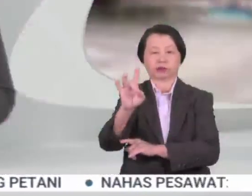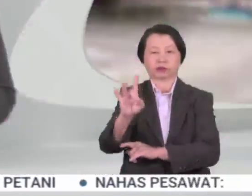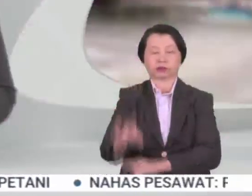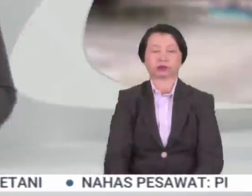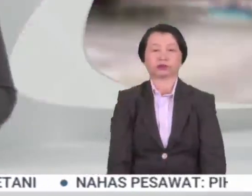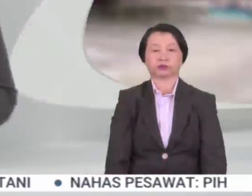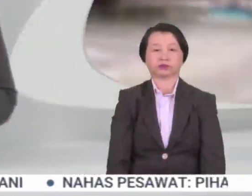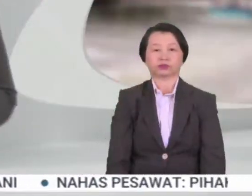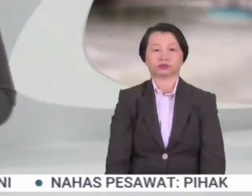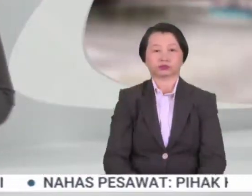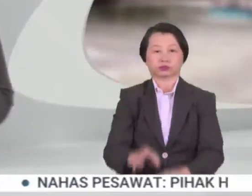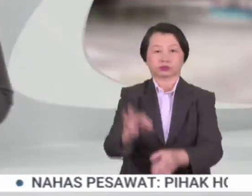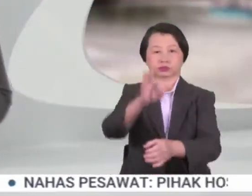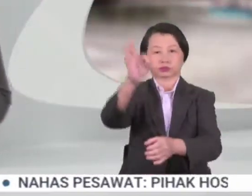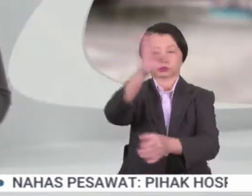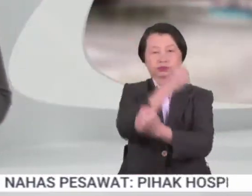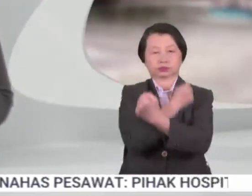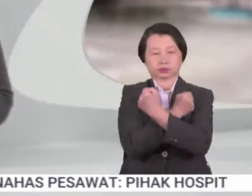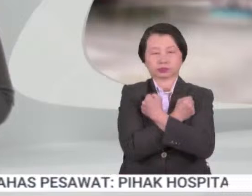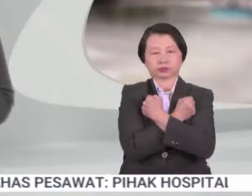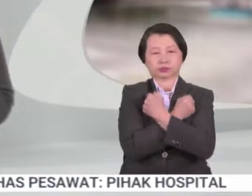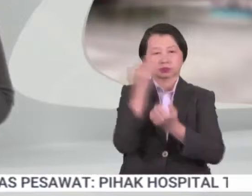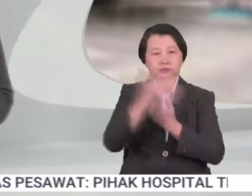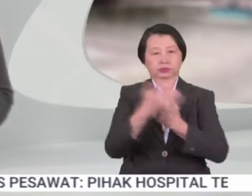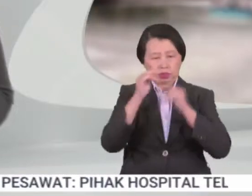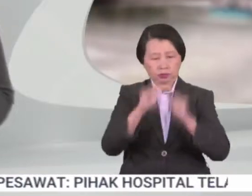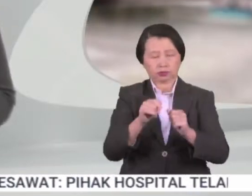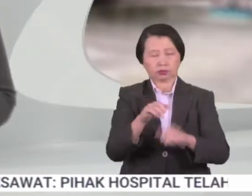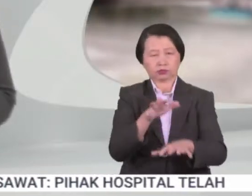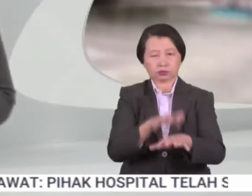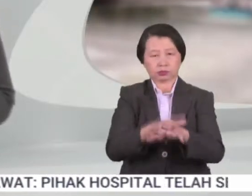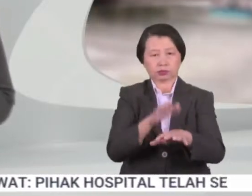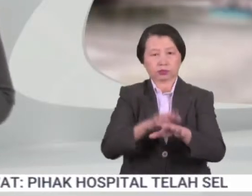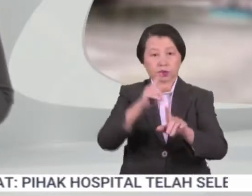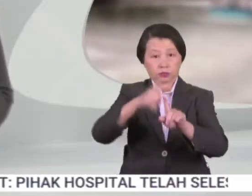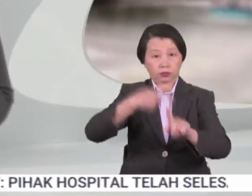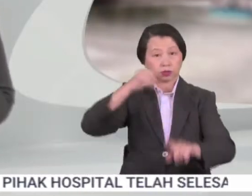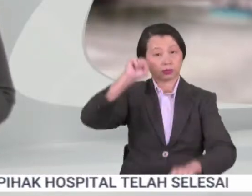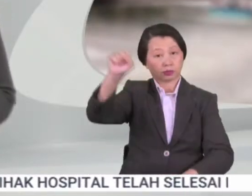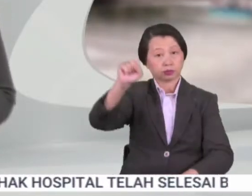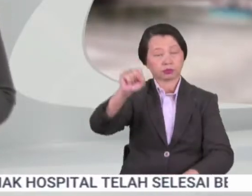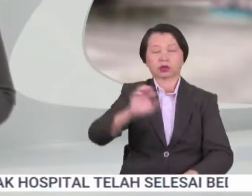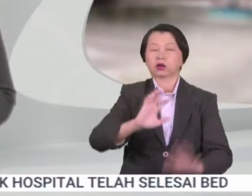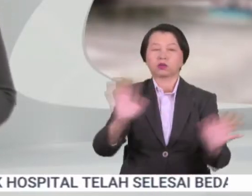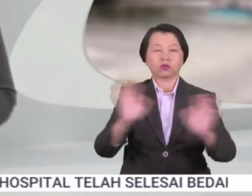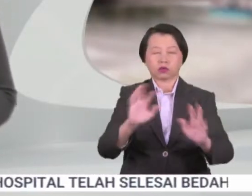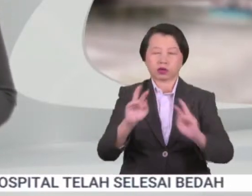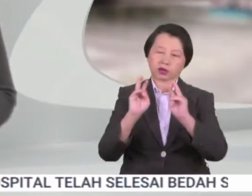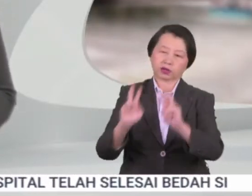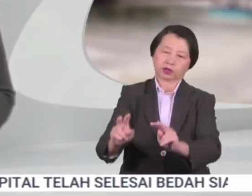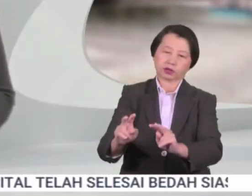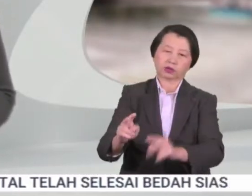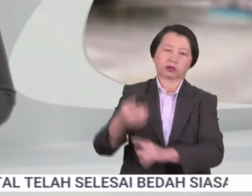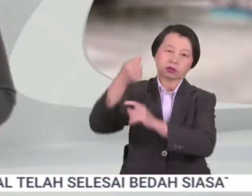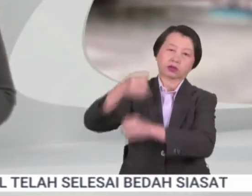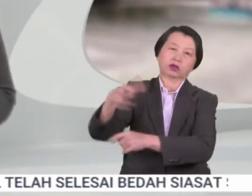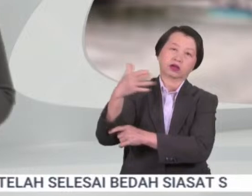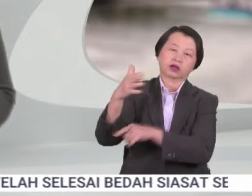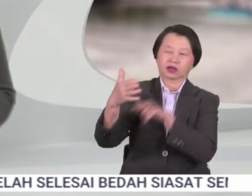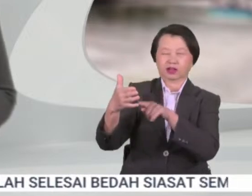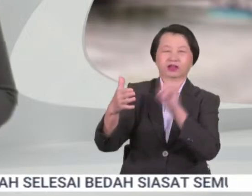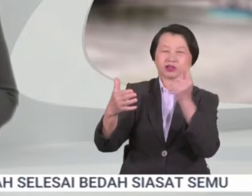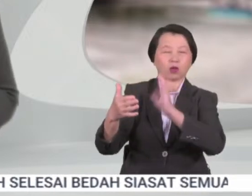ogos semangat patriok perlu terus disemarakkan Sempena bulan kebangsaan tak hanya dilihat menerusi kibaran jalur